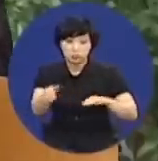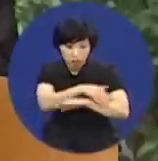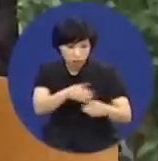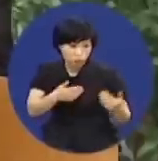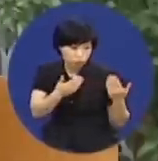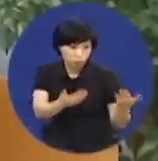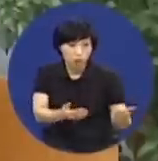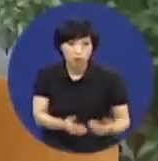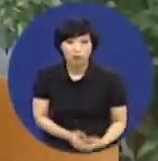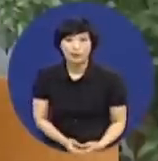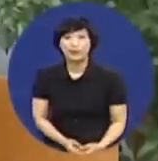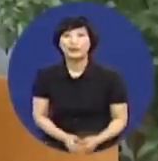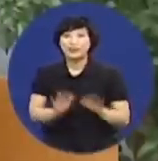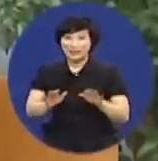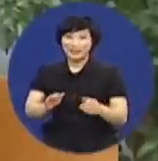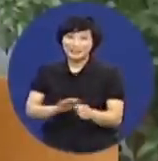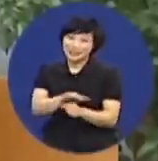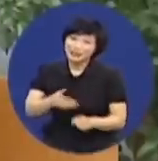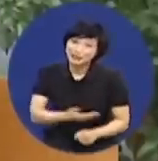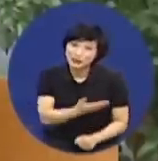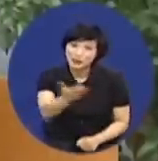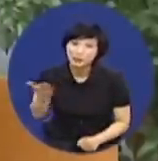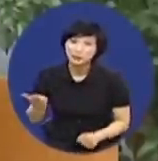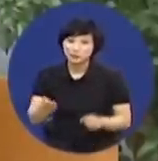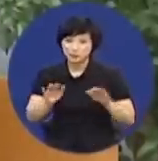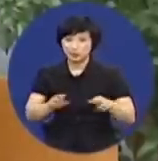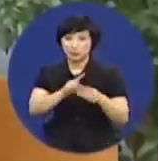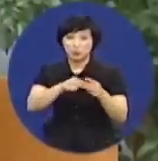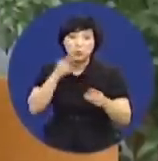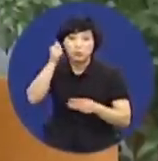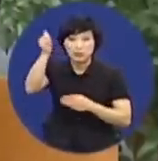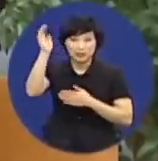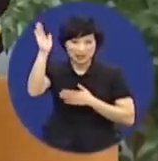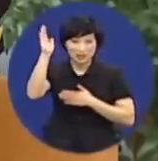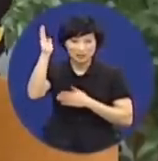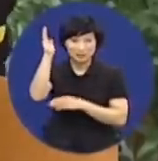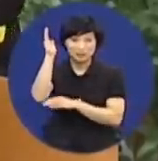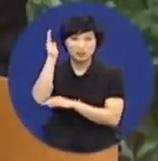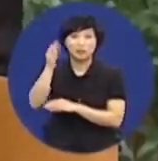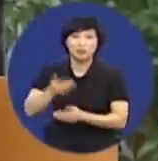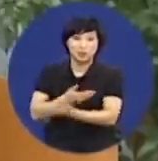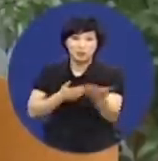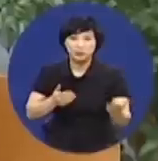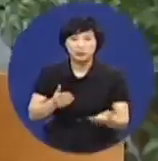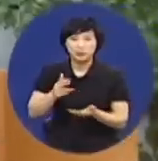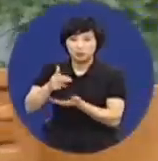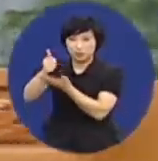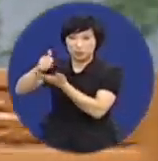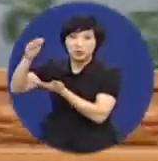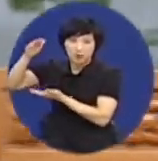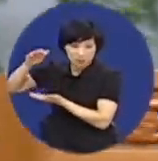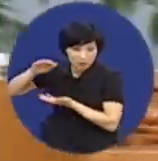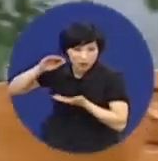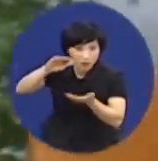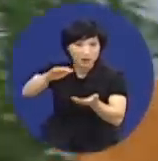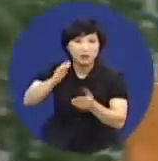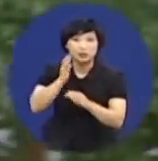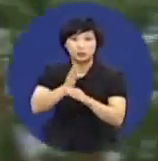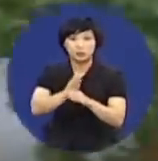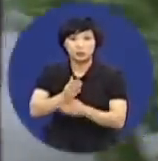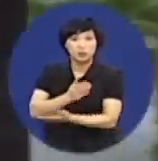さいとおっしゃいました。愛する皆さん、今日もこの牧師の唇を通して主が言われます